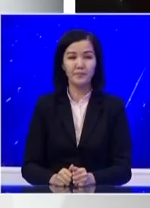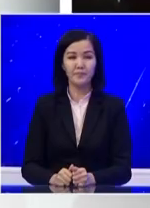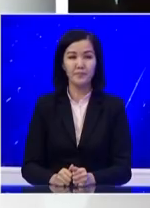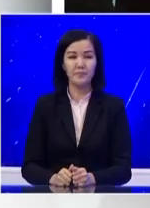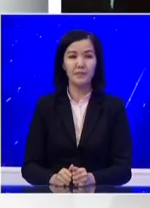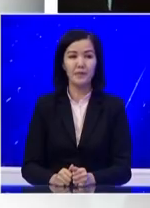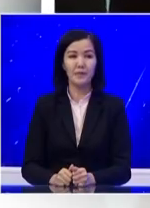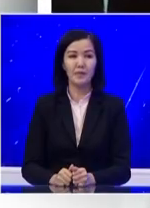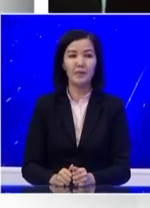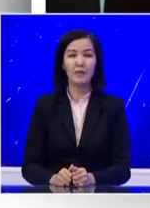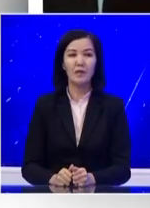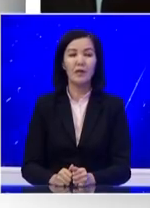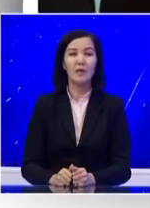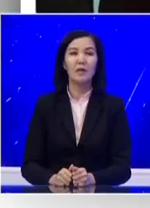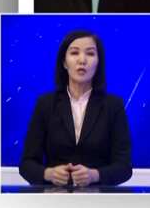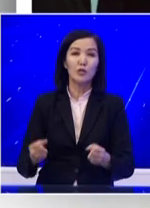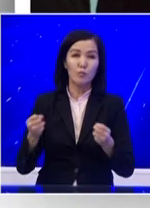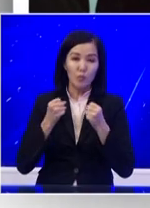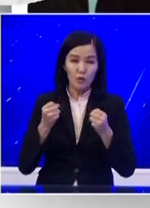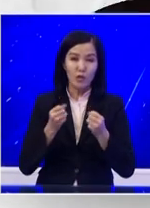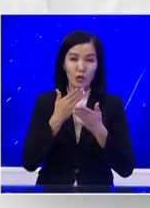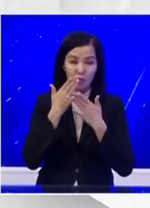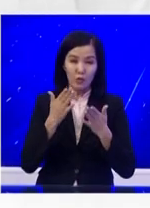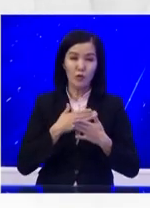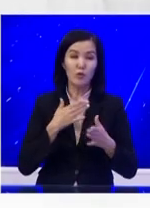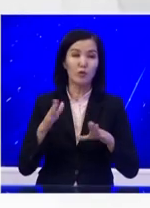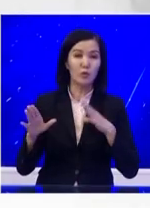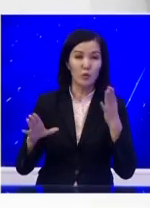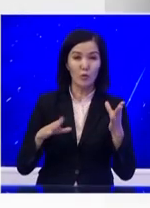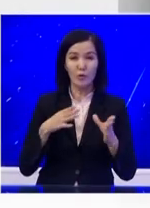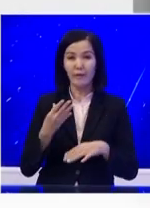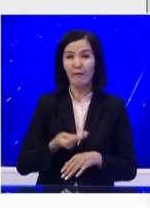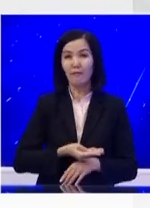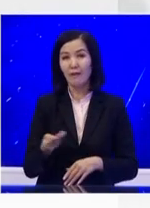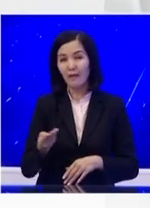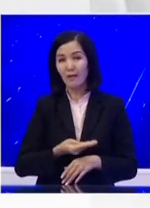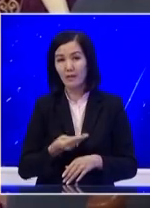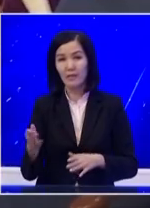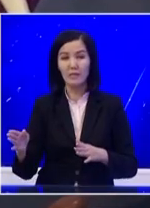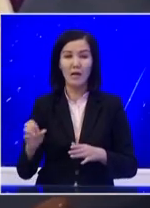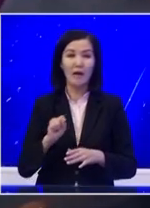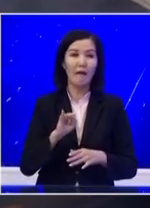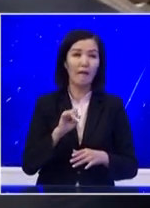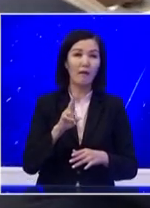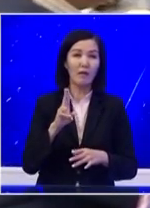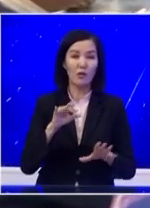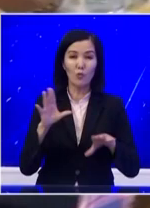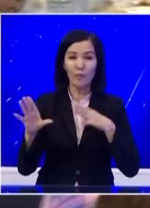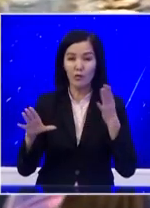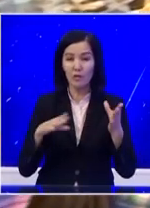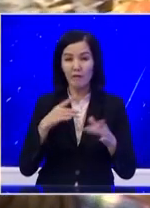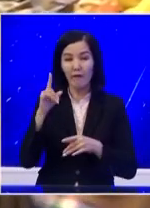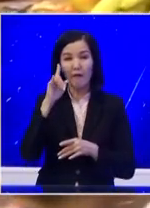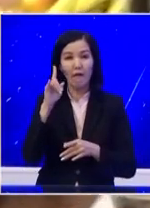Ол бес аспап жан болатын. Спорттан да құралақан емес еді. Стол теннисі, шығыс жекпе-жегі, айкидомен дайналысты. Дәстүрлі